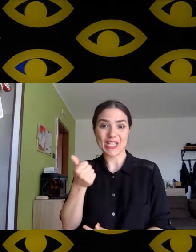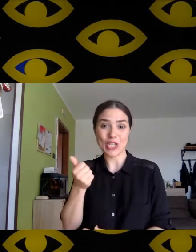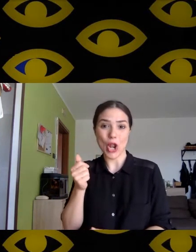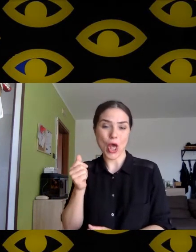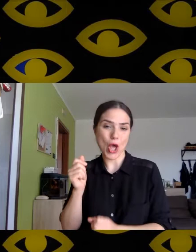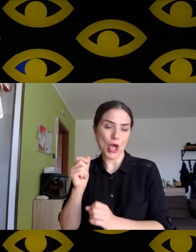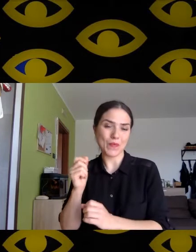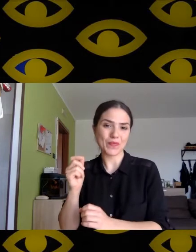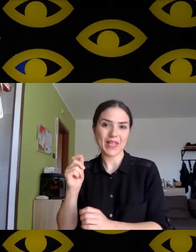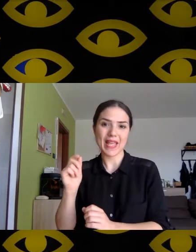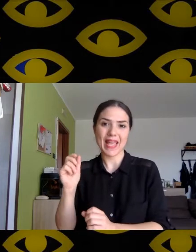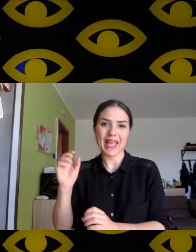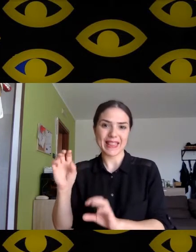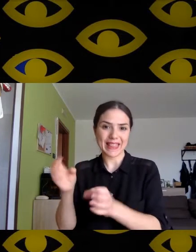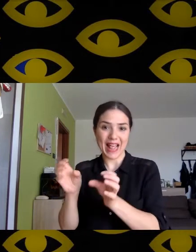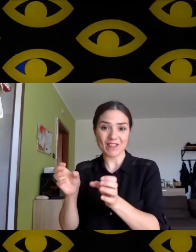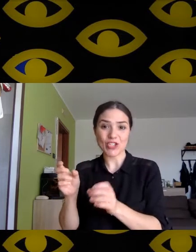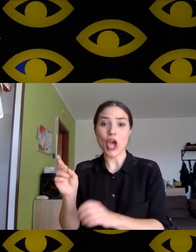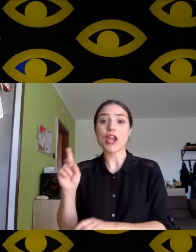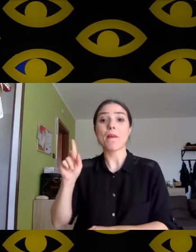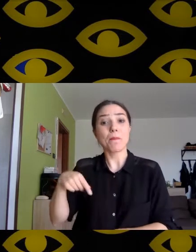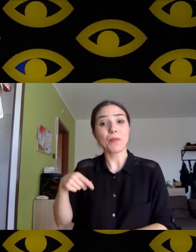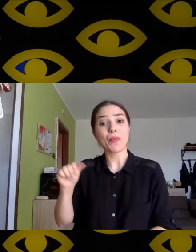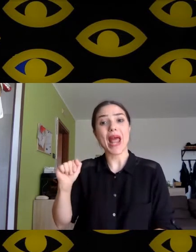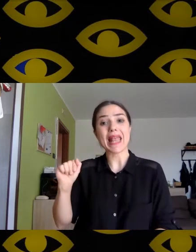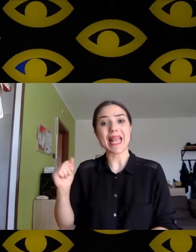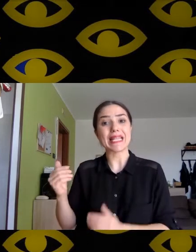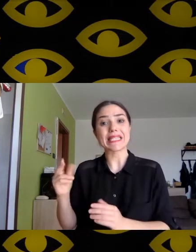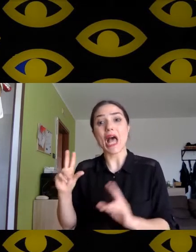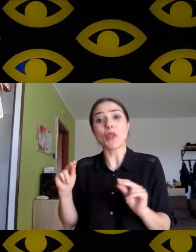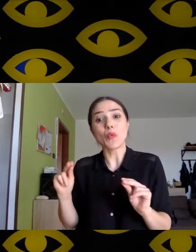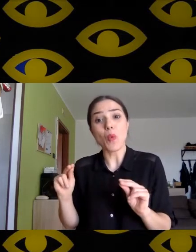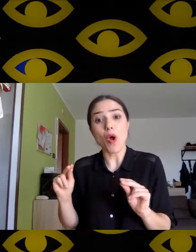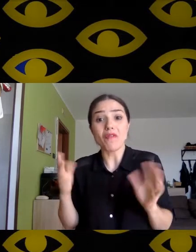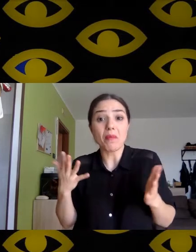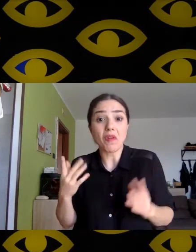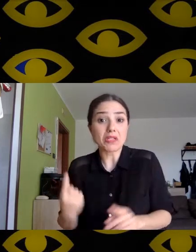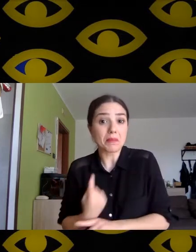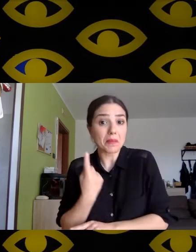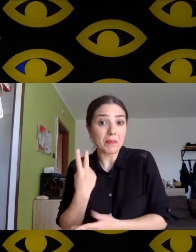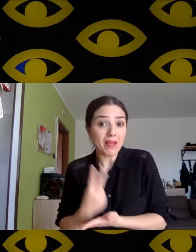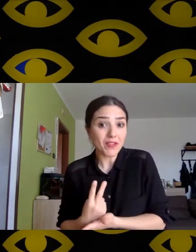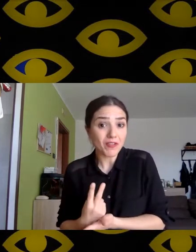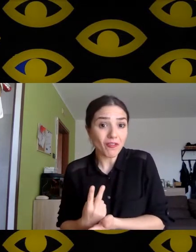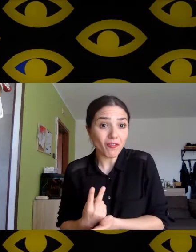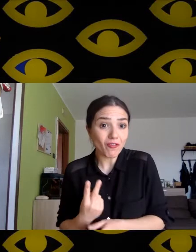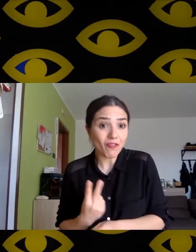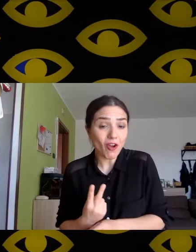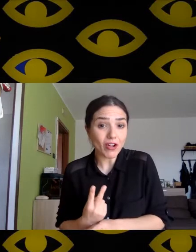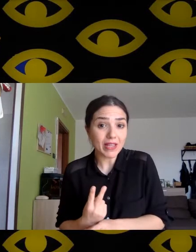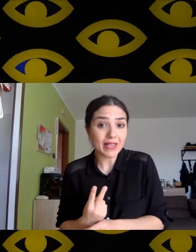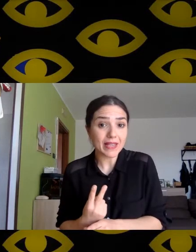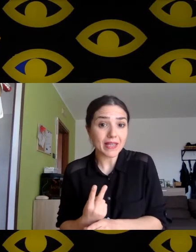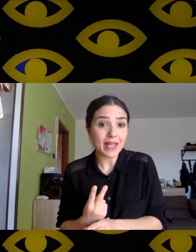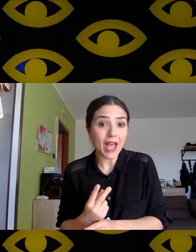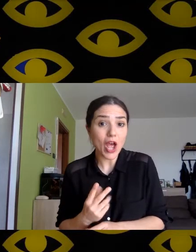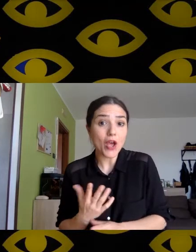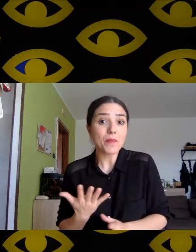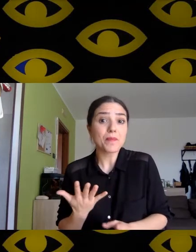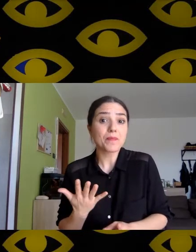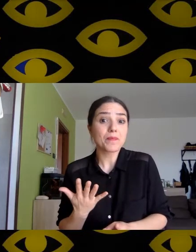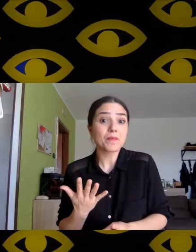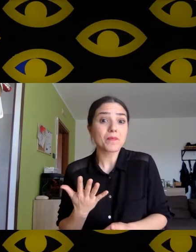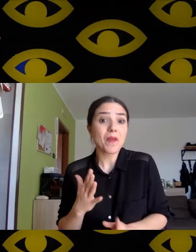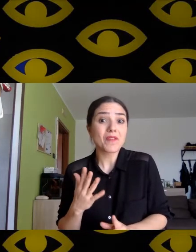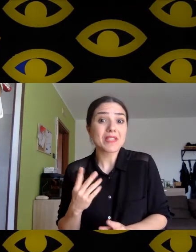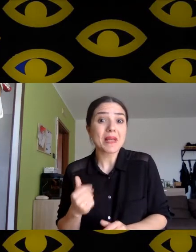nuova, perché forse è la prima volta, non lo so, magari mi sbaglio, me lo direte voi anche voi nei commenti, ma forse è la prima volta che